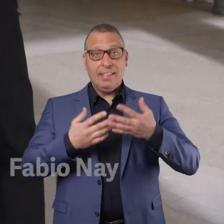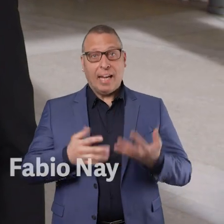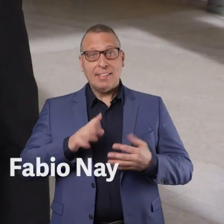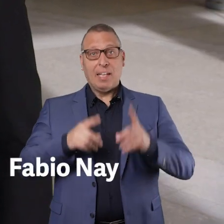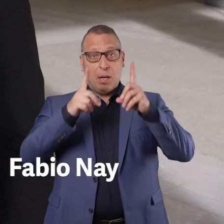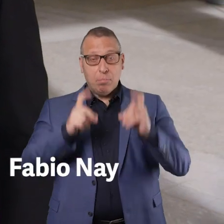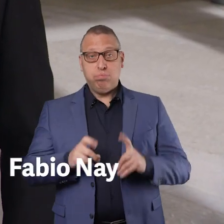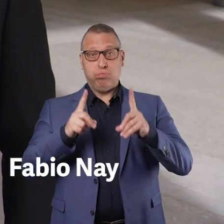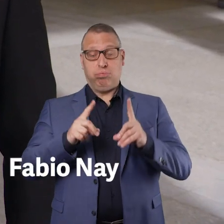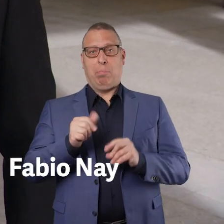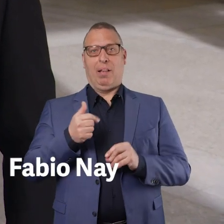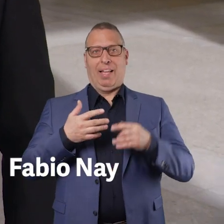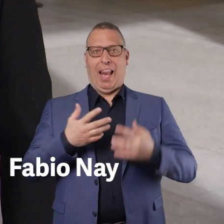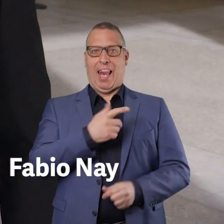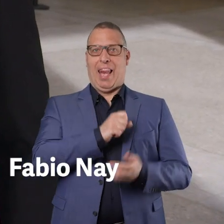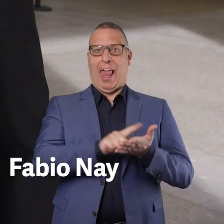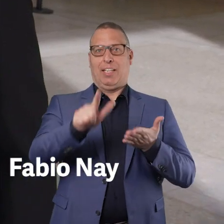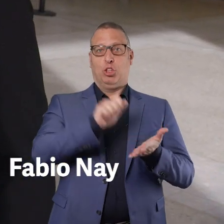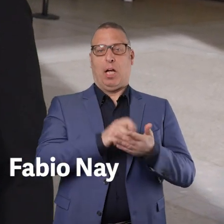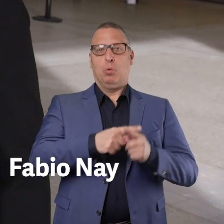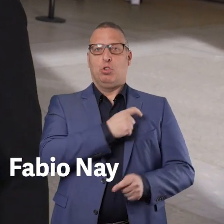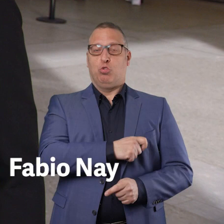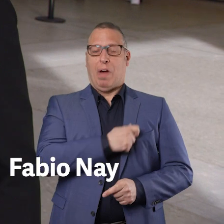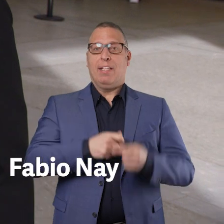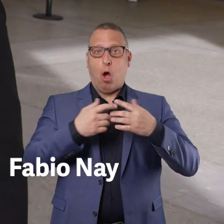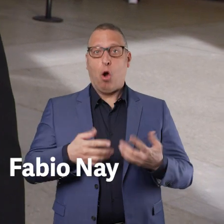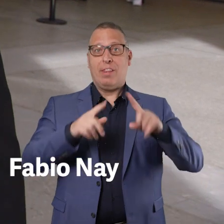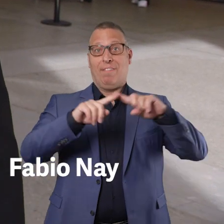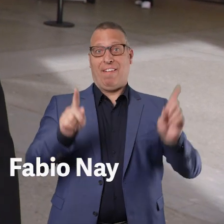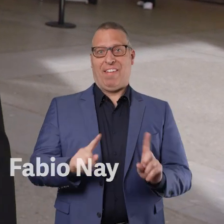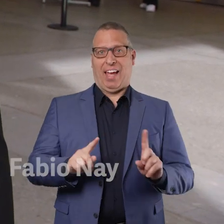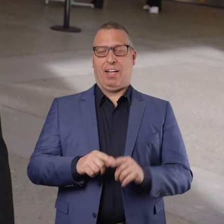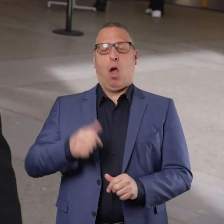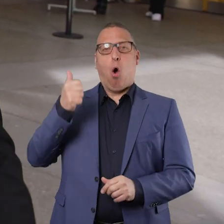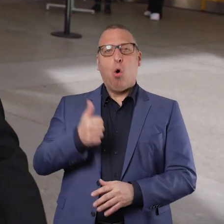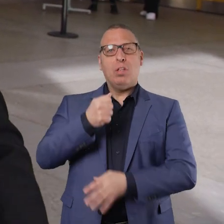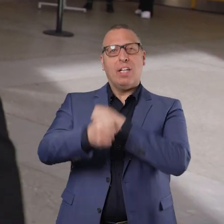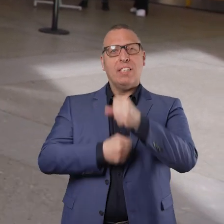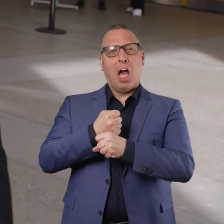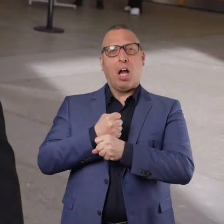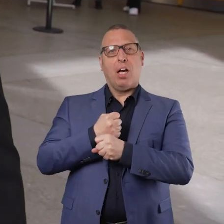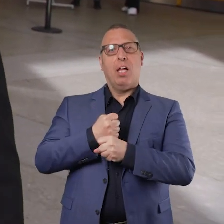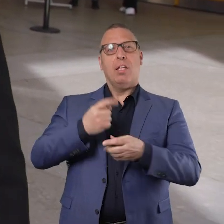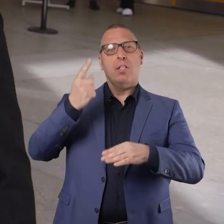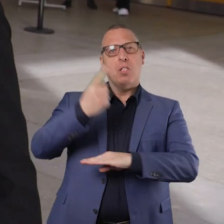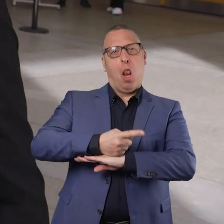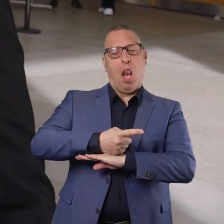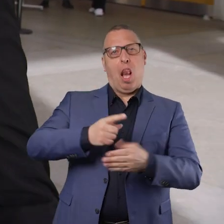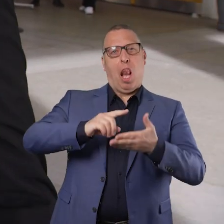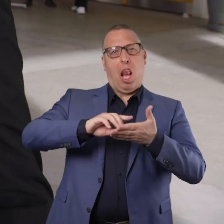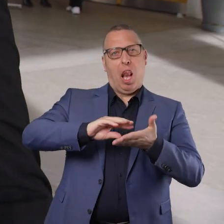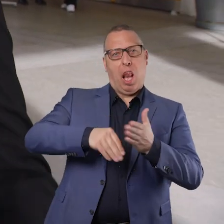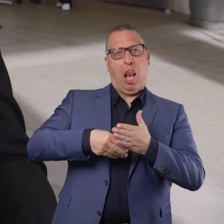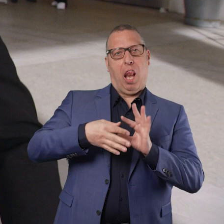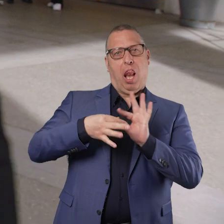geht es dann gleich los. Das Liechtenstein und die Schweiz haben heute etwas zum Feiern. Und zwar 100 Jahre Zollanschlussvertrag Schweiz-Liechtenstein.